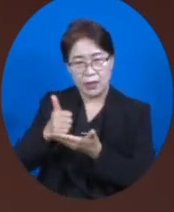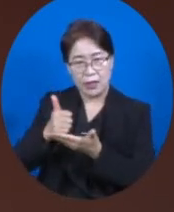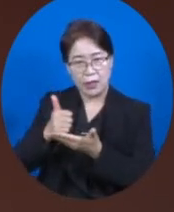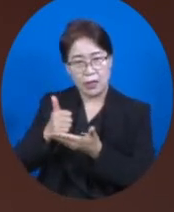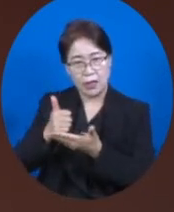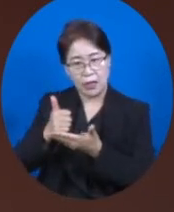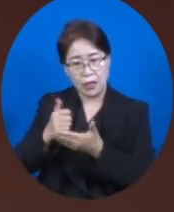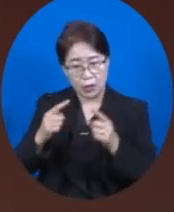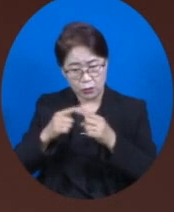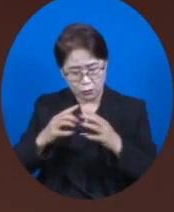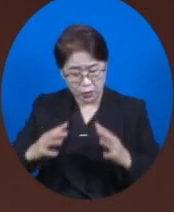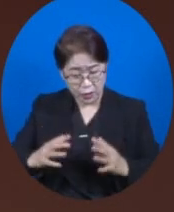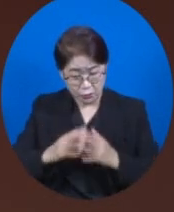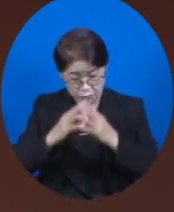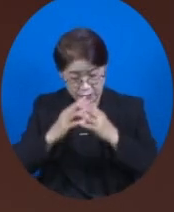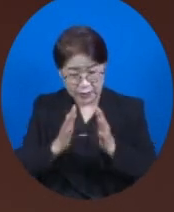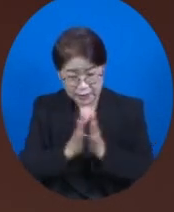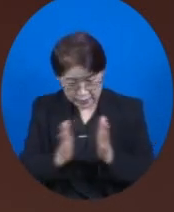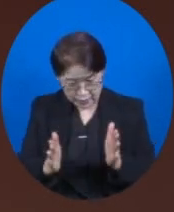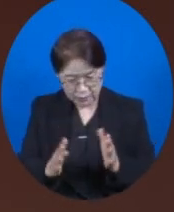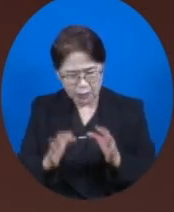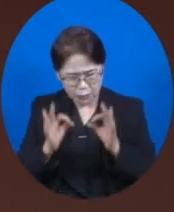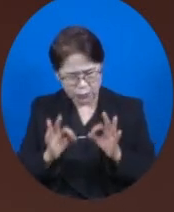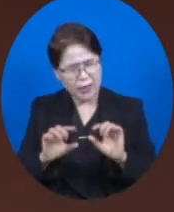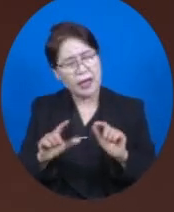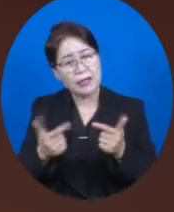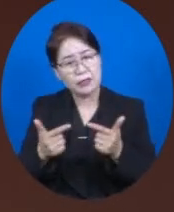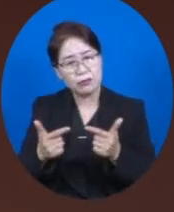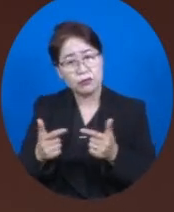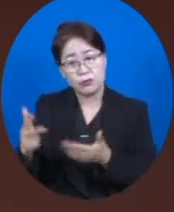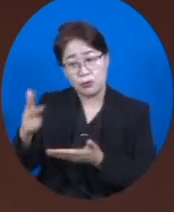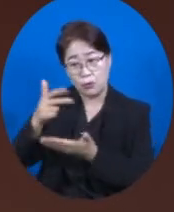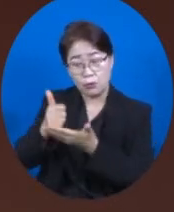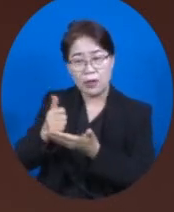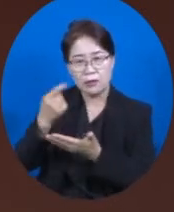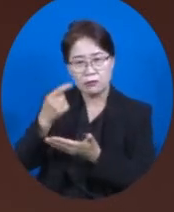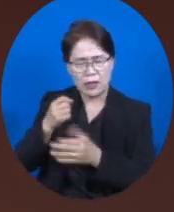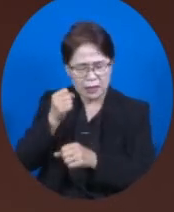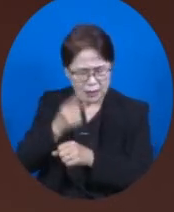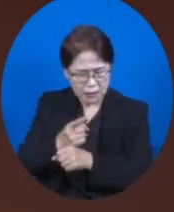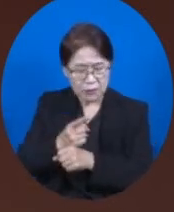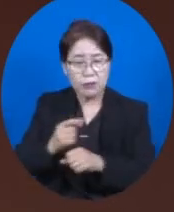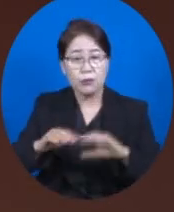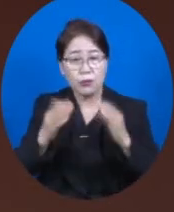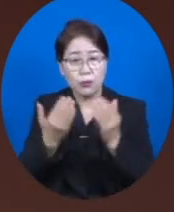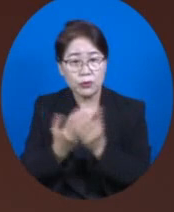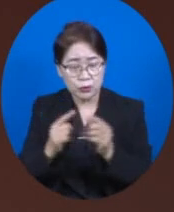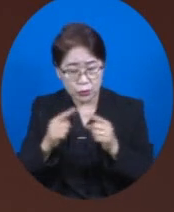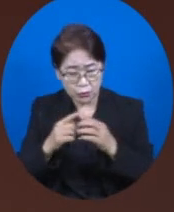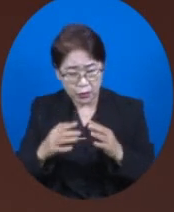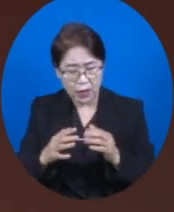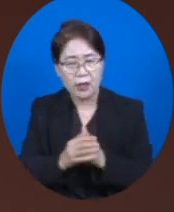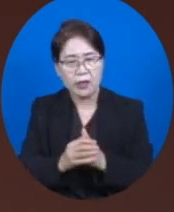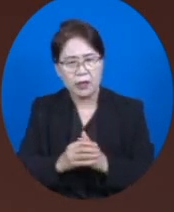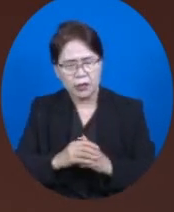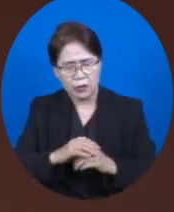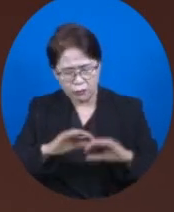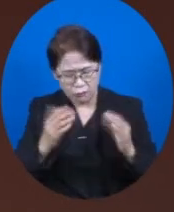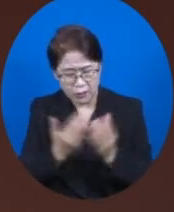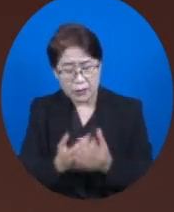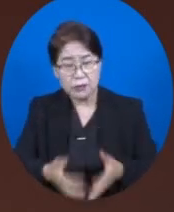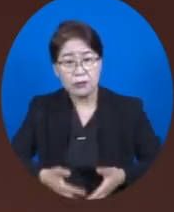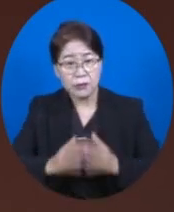공사에 시작만 보고 있었던게 아니죠이 여호와의 눈은 이미이 성전 공사가 완공이 돼서